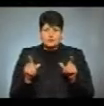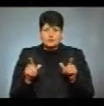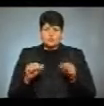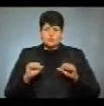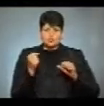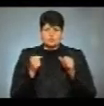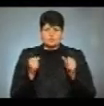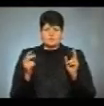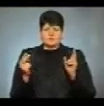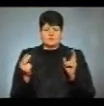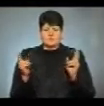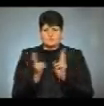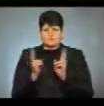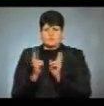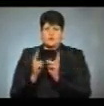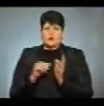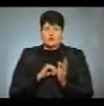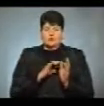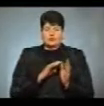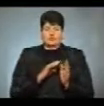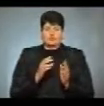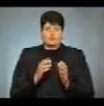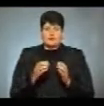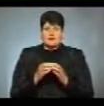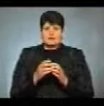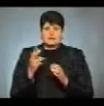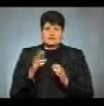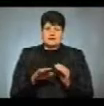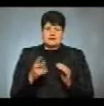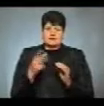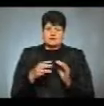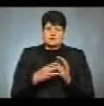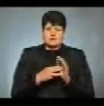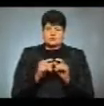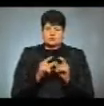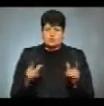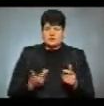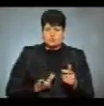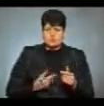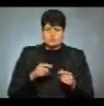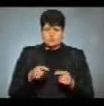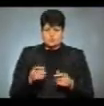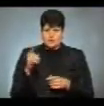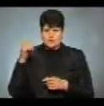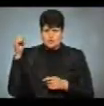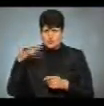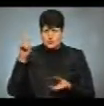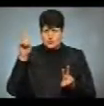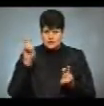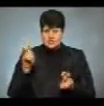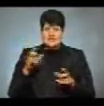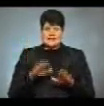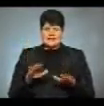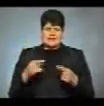зіграли 8 команд, а це 60 гравців, серед яких учні 28-ї школи, їх батьки, жителі мікрорайону Сонячний, учні інших шкіл